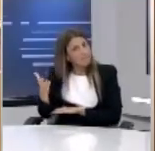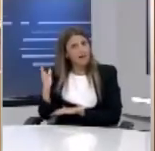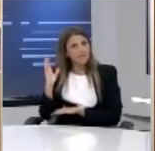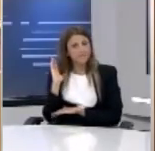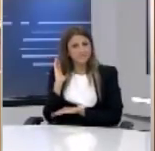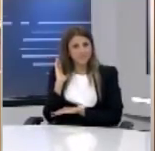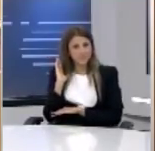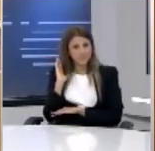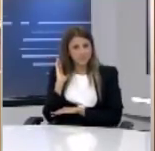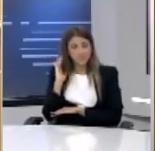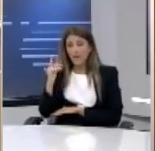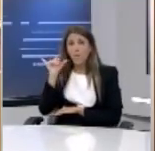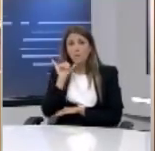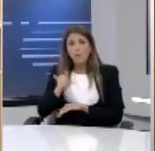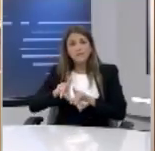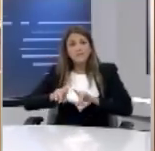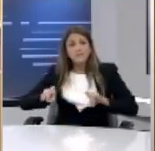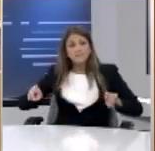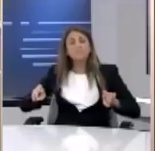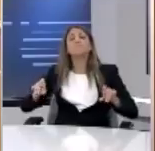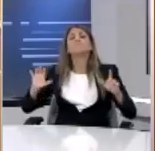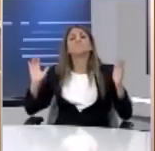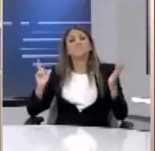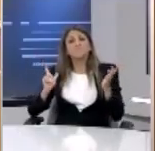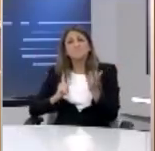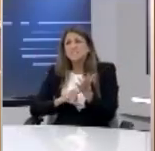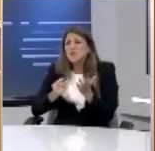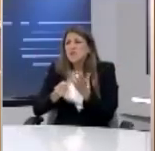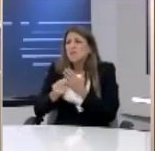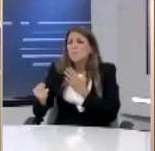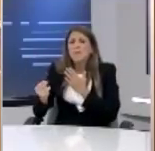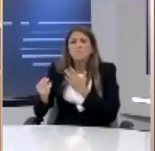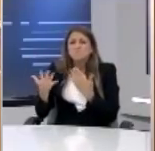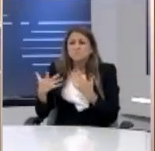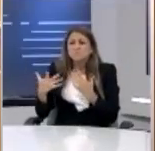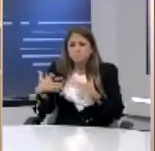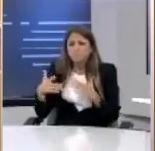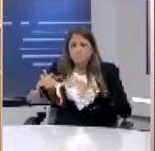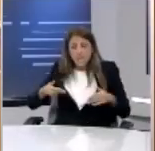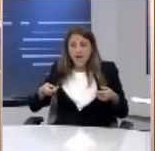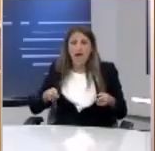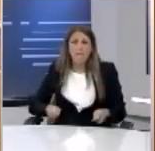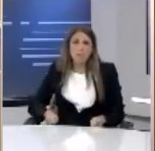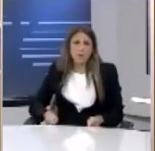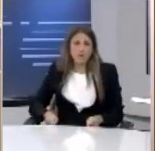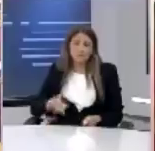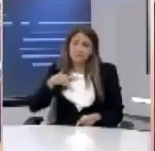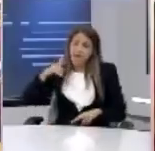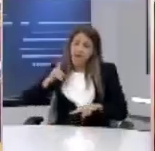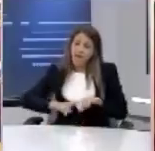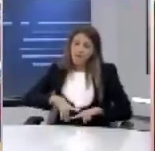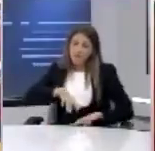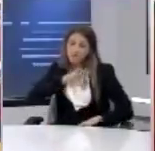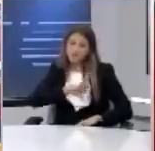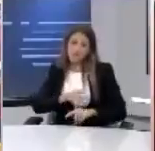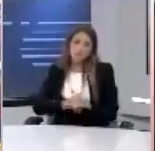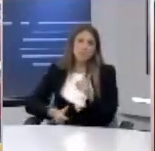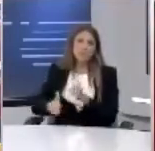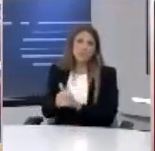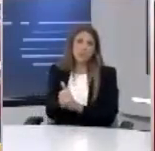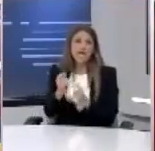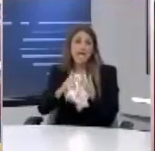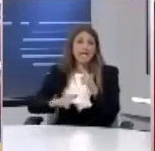διανοήθηκα να κάνω εκτόσεις από τις εθνικές μας θέσεις στα ελληνοτουρκικά, στο κυπριακό, προκειμένου να κατευνάσω τον πρόεδρο